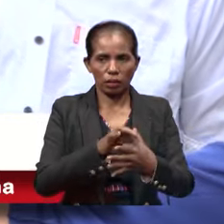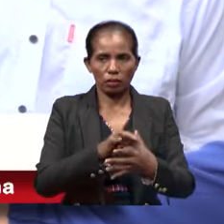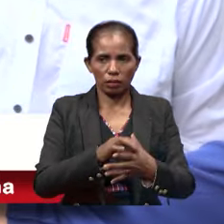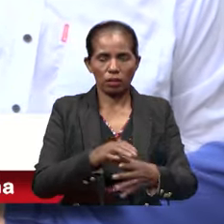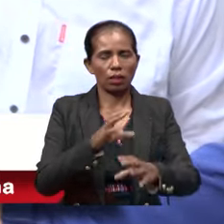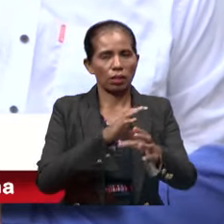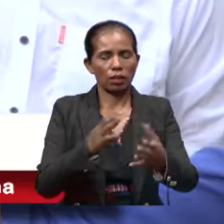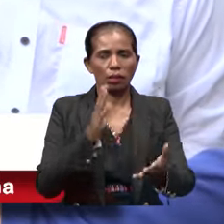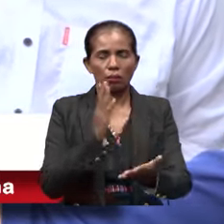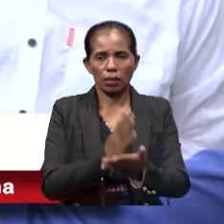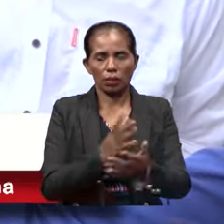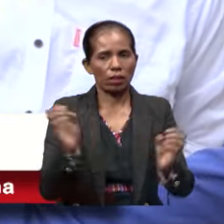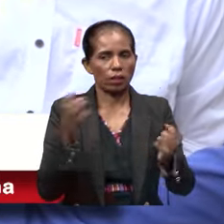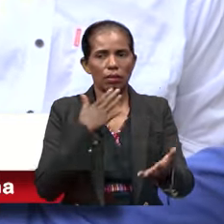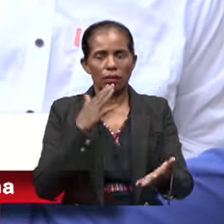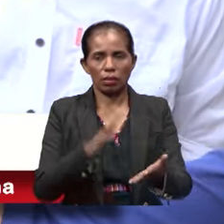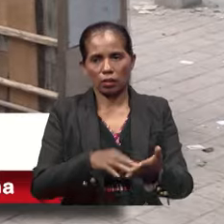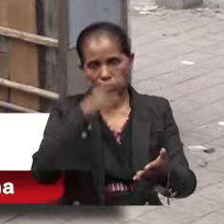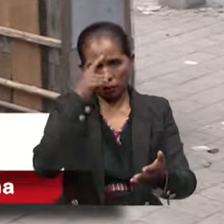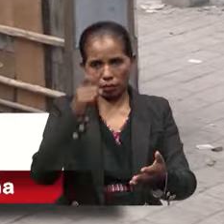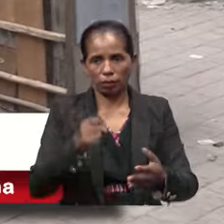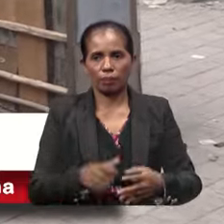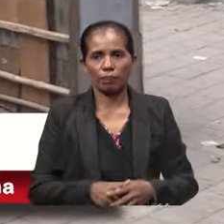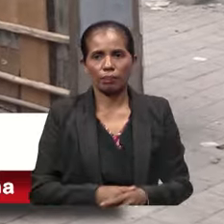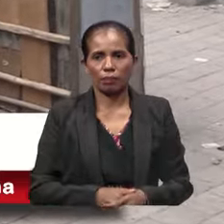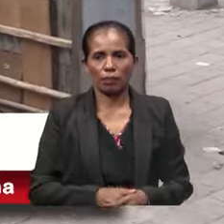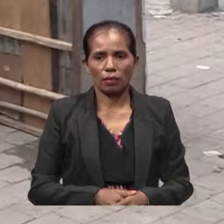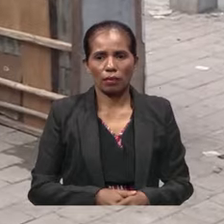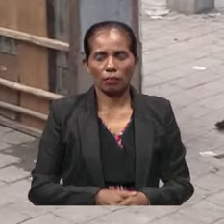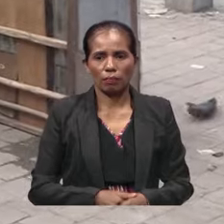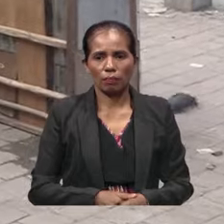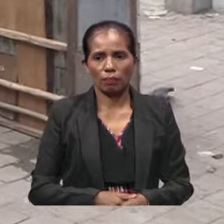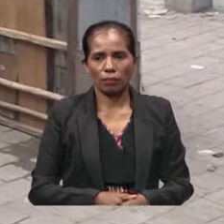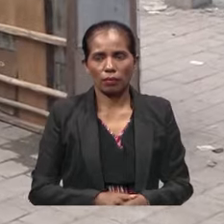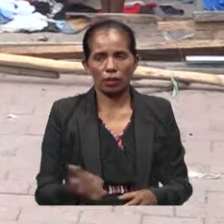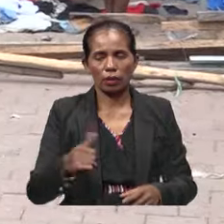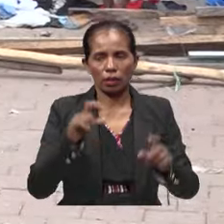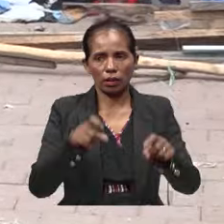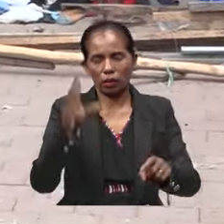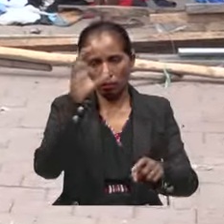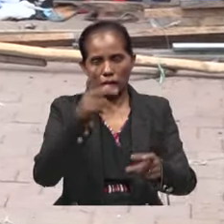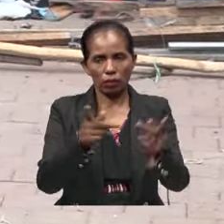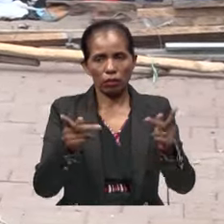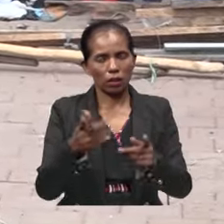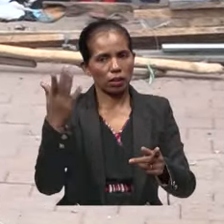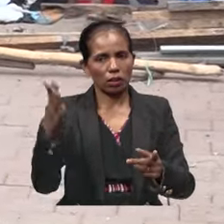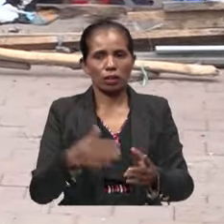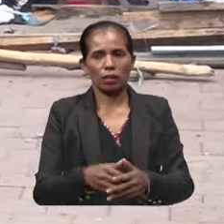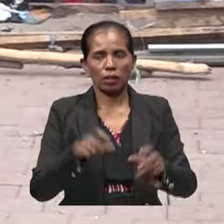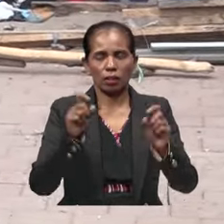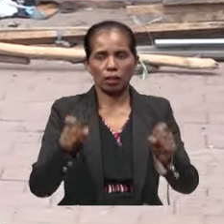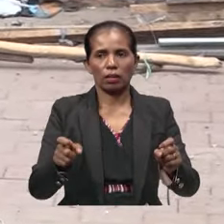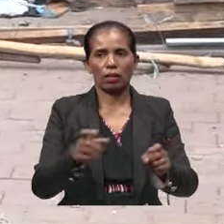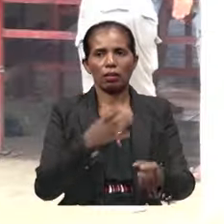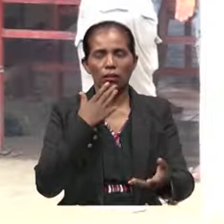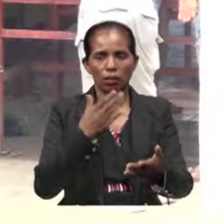kareta para la diak, motor para la diak. Tamba nema ka orientasau ne mai. Sira tengi buka fatin he laran. Tengi tau sira aranja tenda di